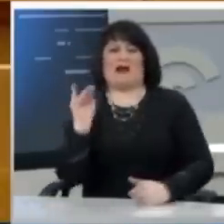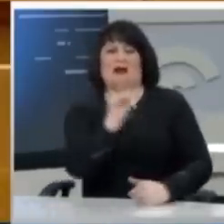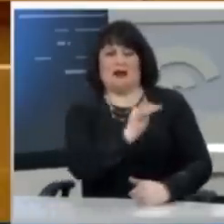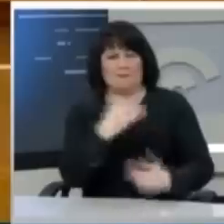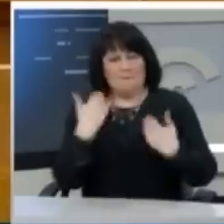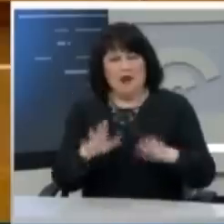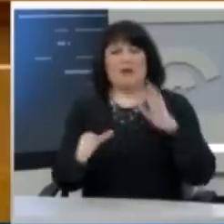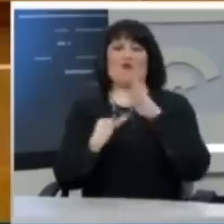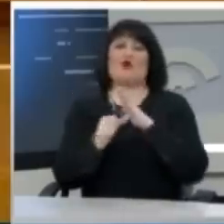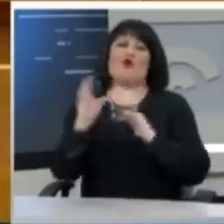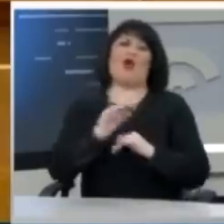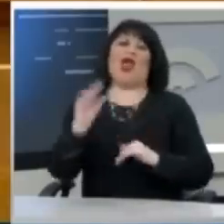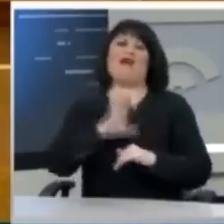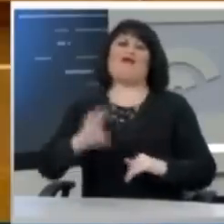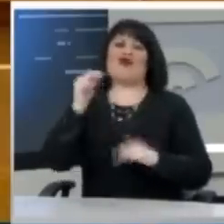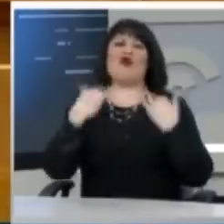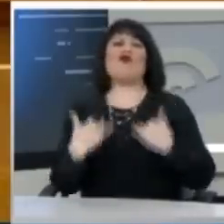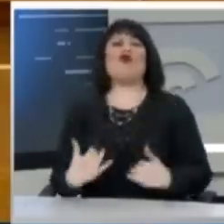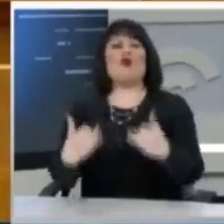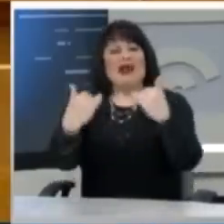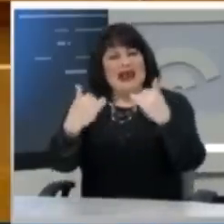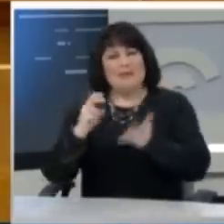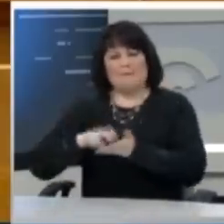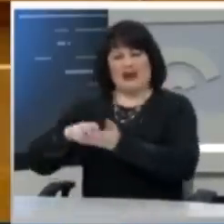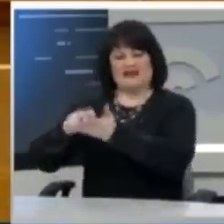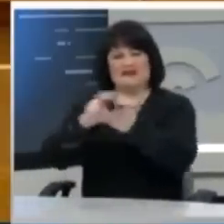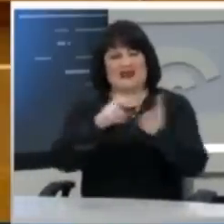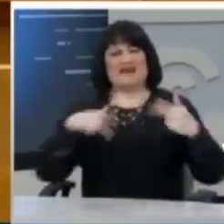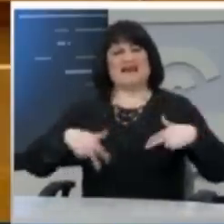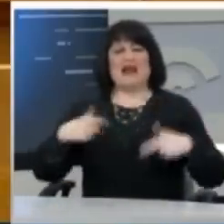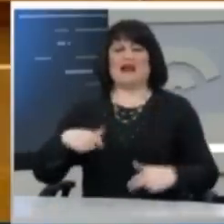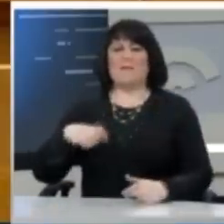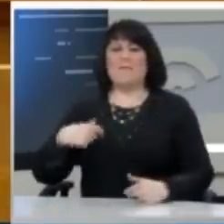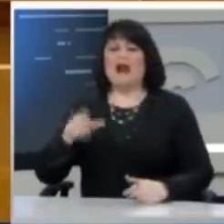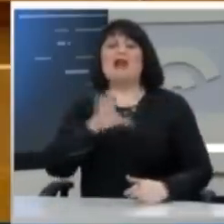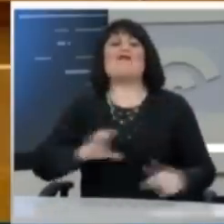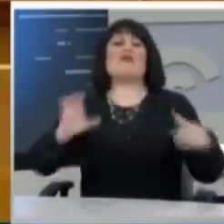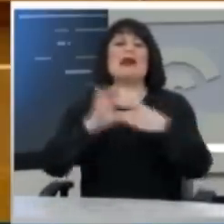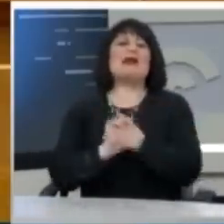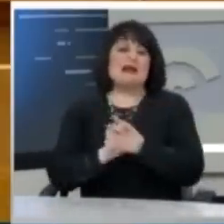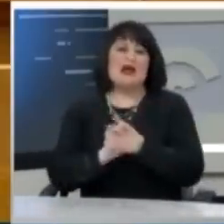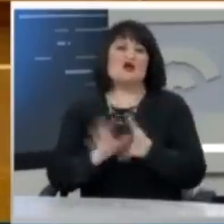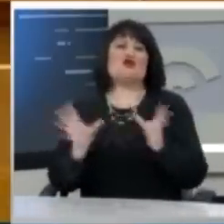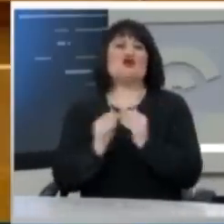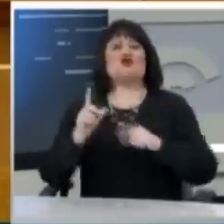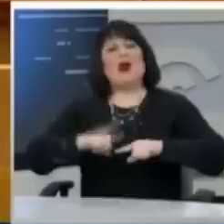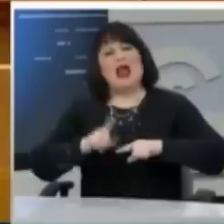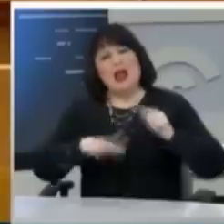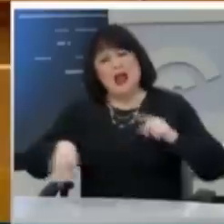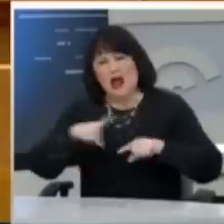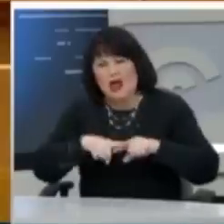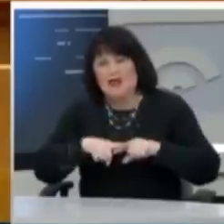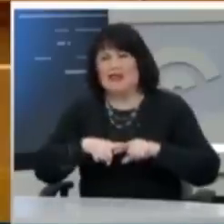τον Πρόεδρο του Ευρωπαϊκού Κοινοβουλίου και τις πρεσβείες των κρατών μελών της Ευρωπαϊκής Ένωσης στην Ελλάδα, με